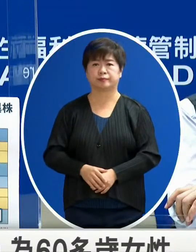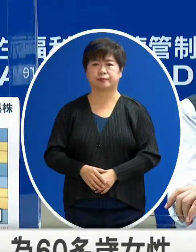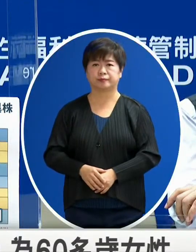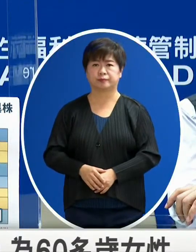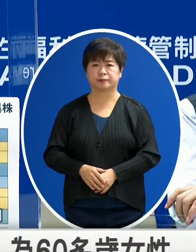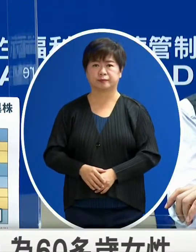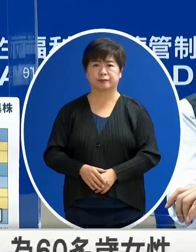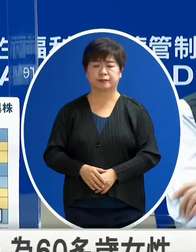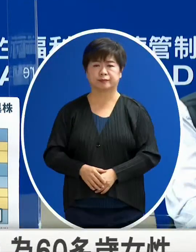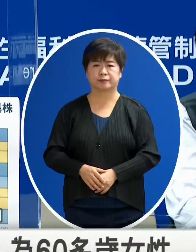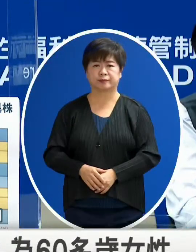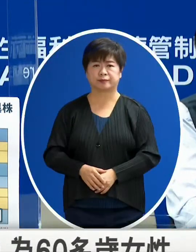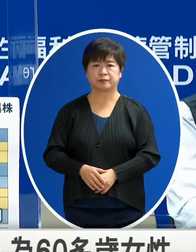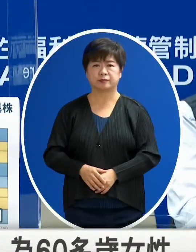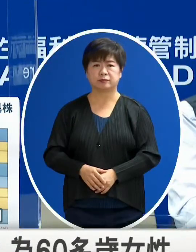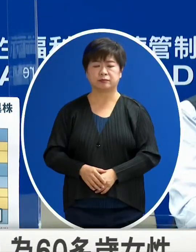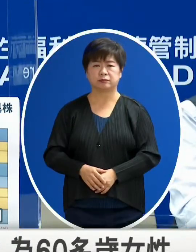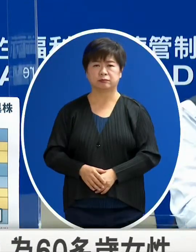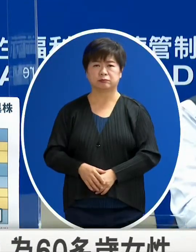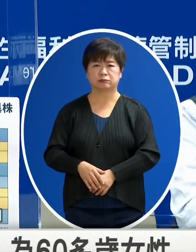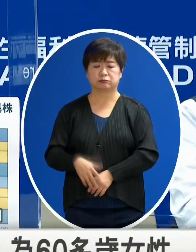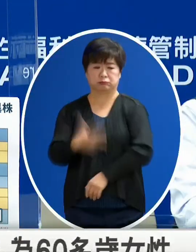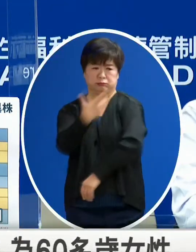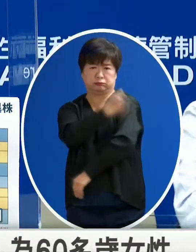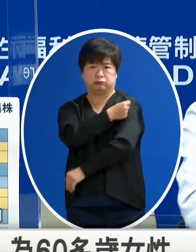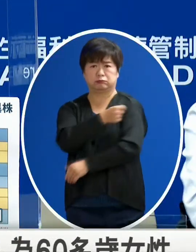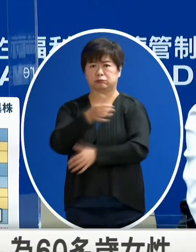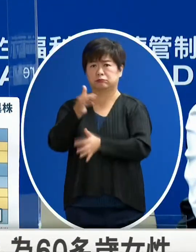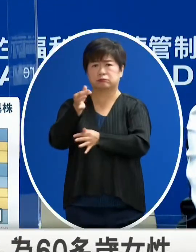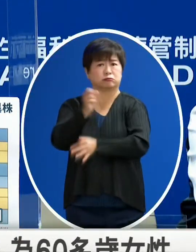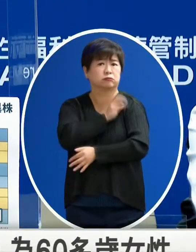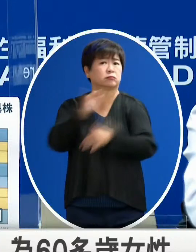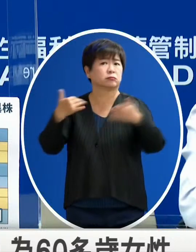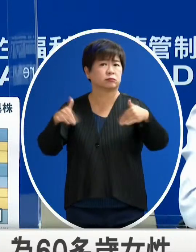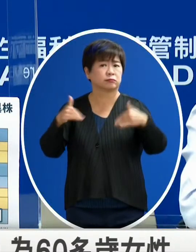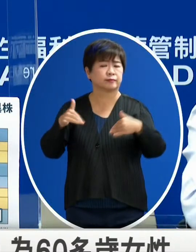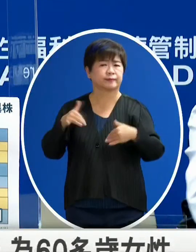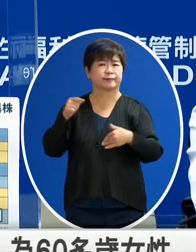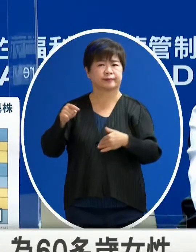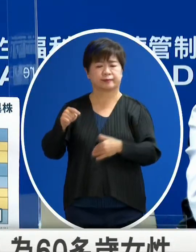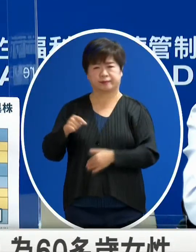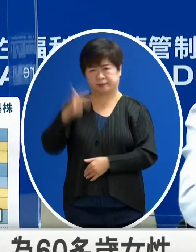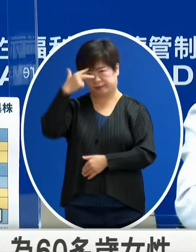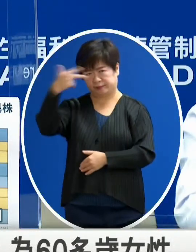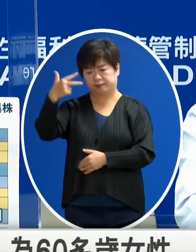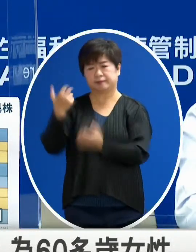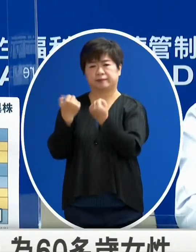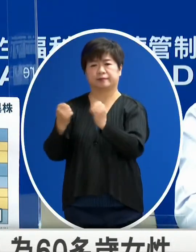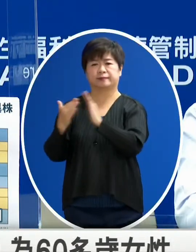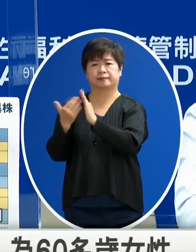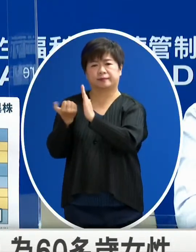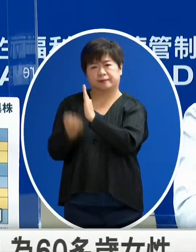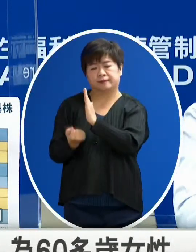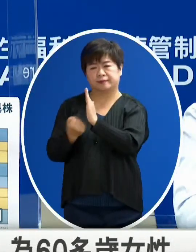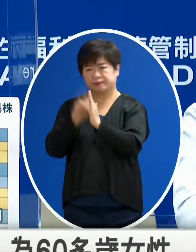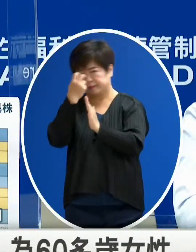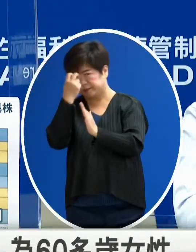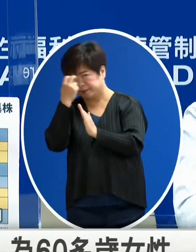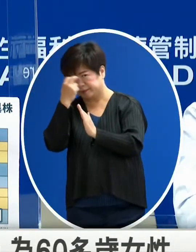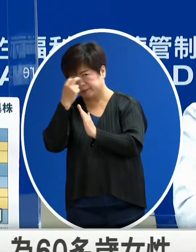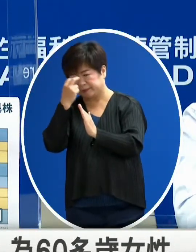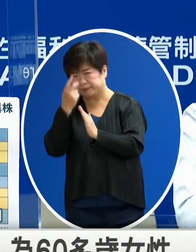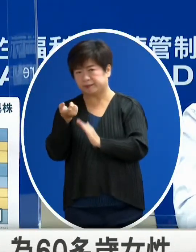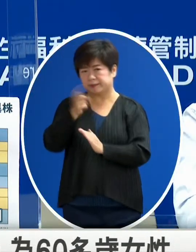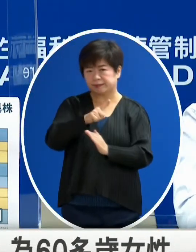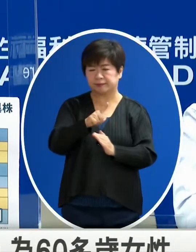或这些人就未没有 完整接种疫苗的，那就要7天的居家检疫，然后加